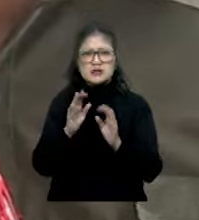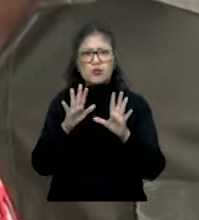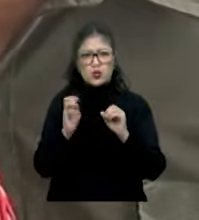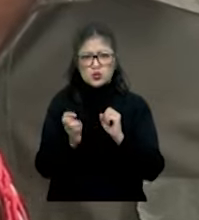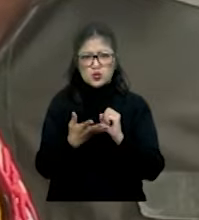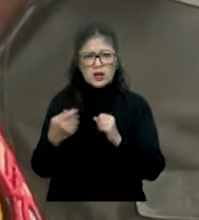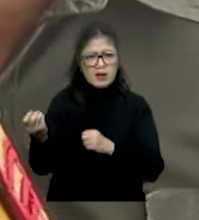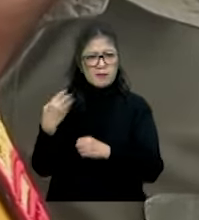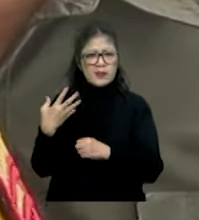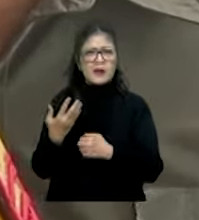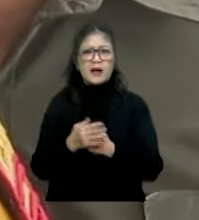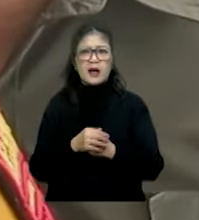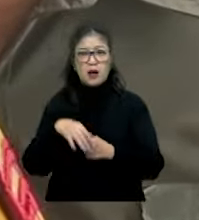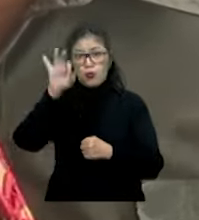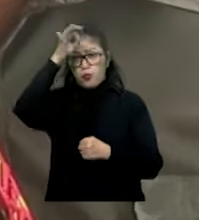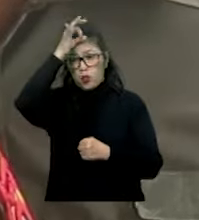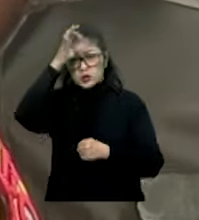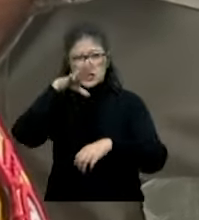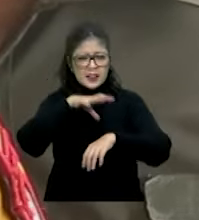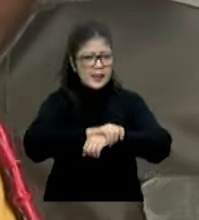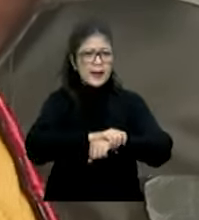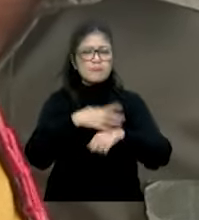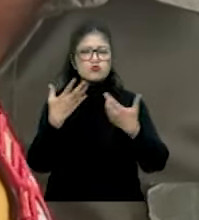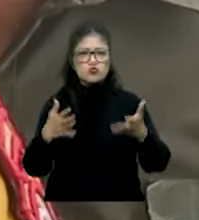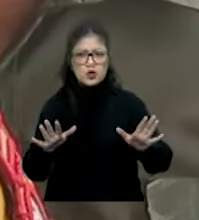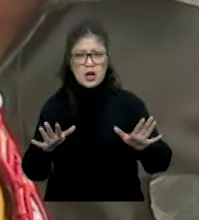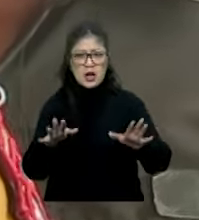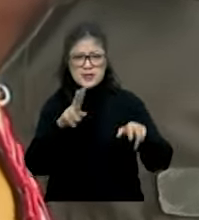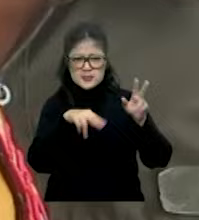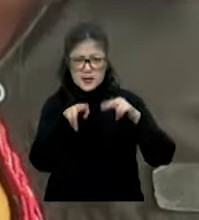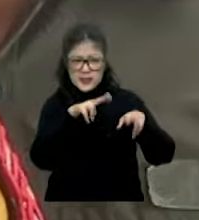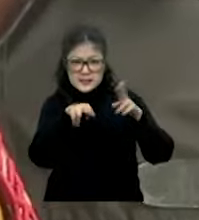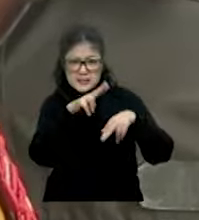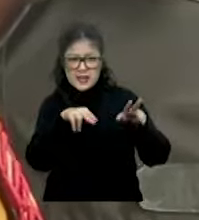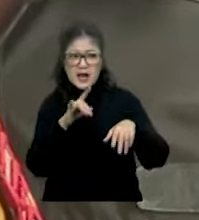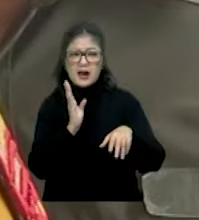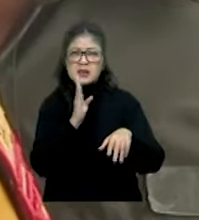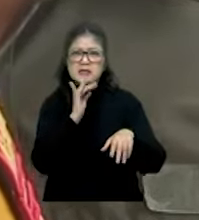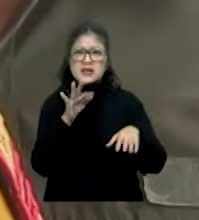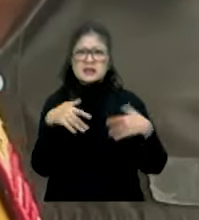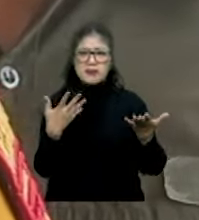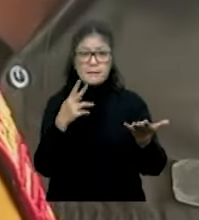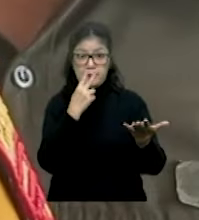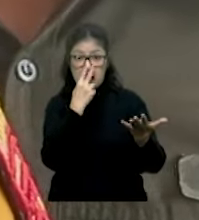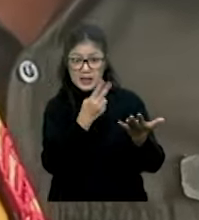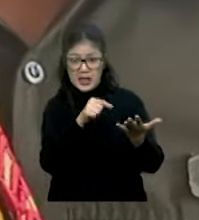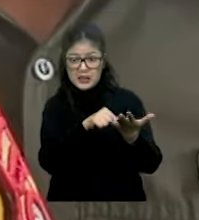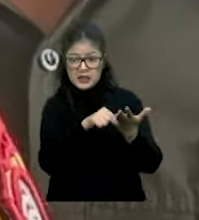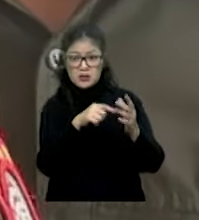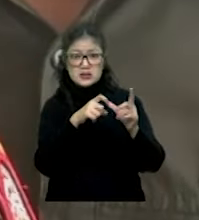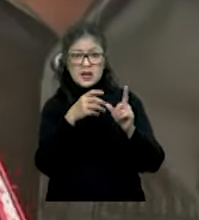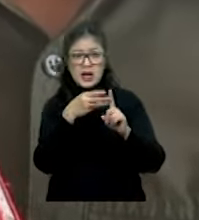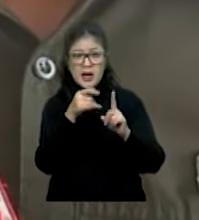beberapa hari tersebut sudah dilakukan penyelidikan dengan surveillance dan lain sebagainya, sehingga pada saat sabu ini akan berusaha